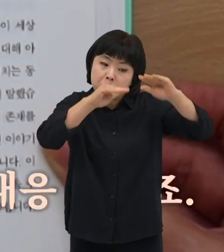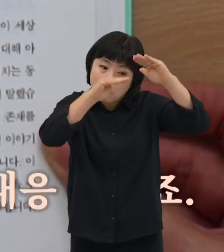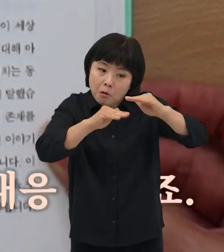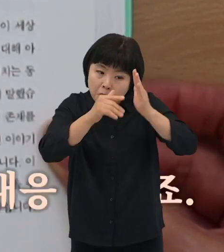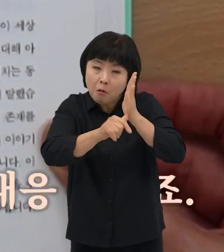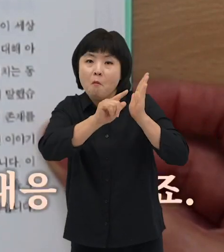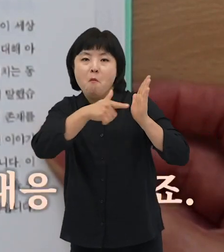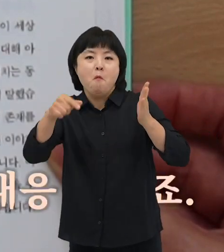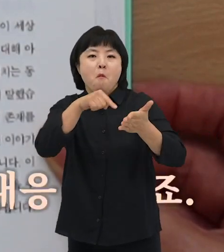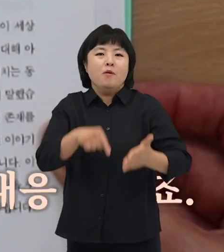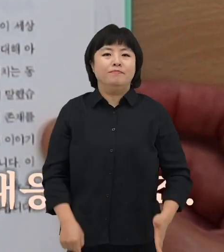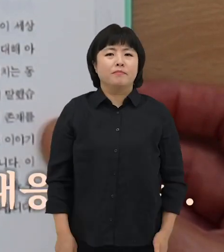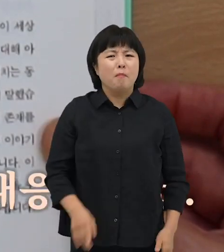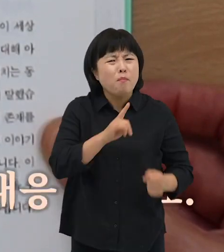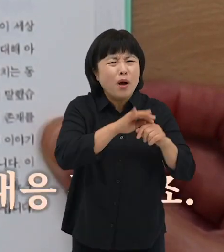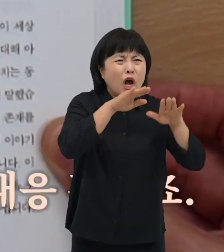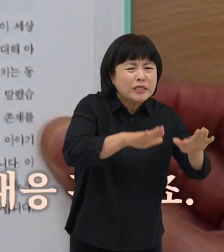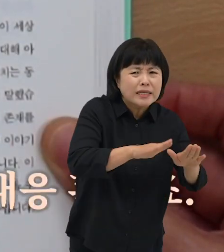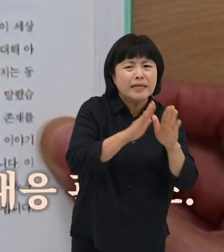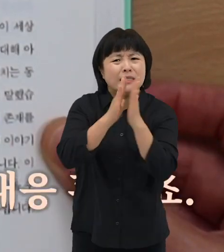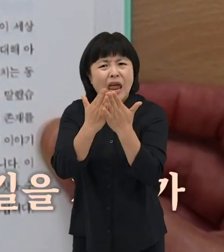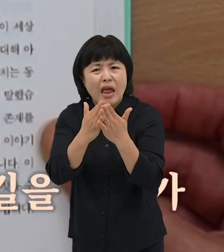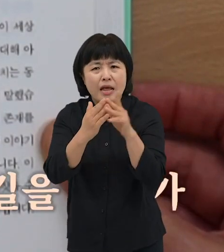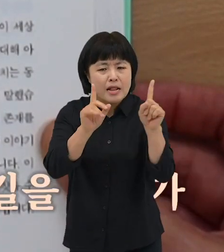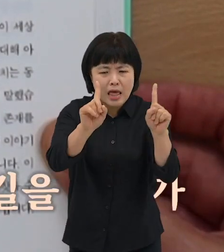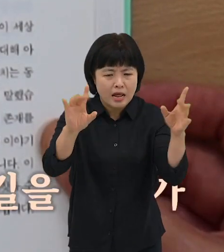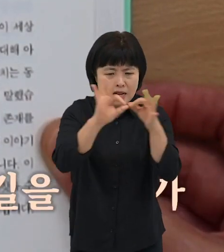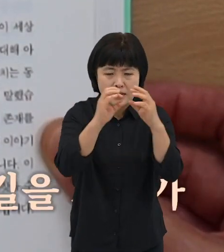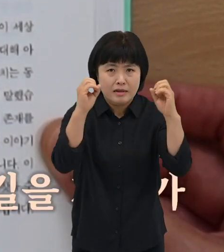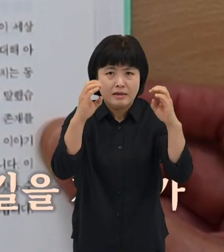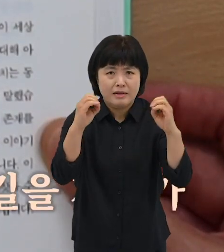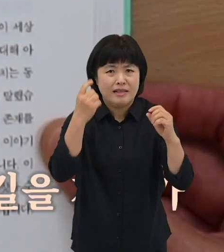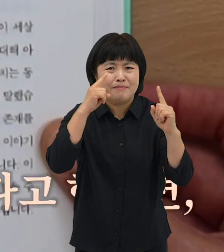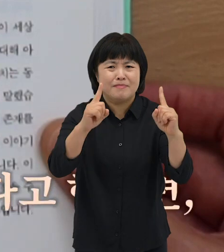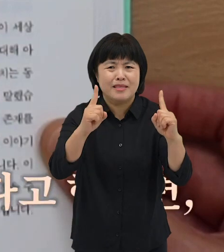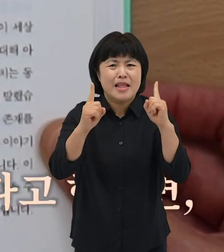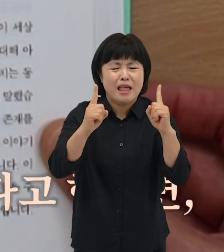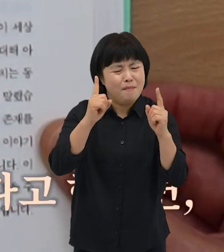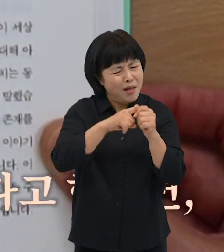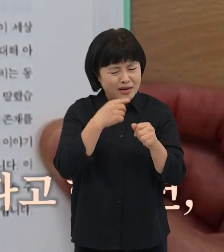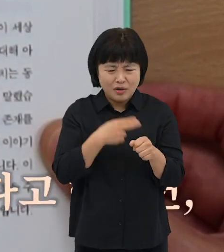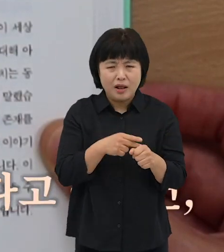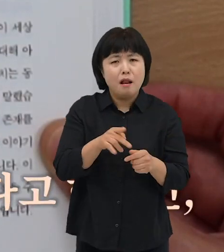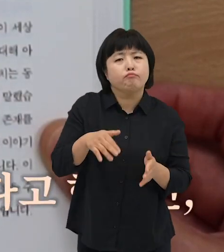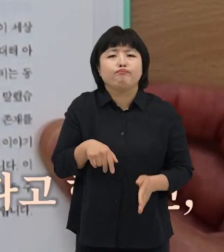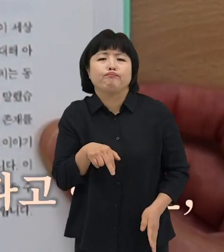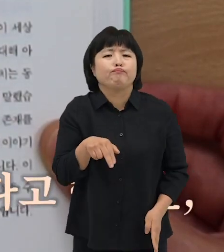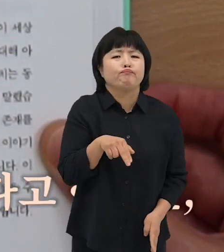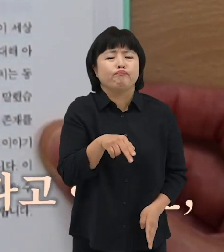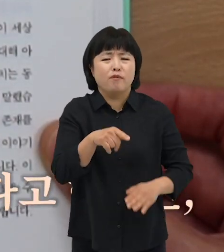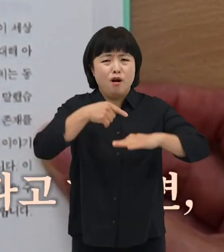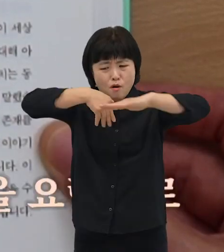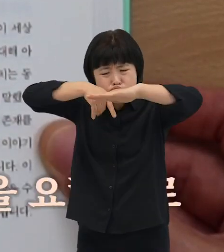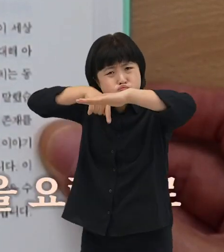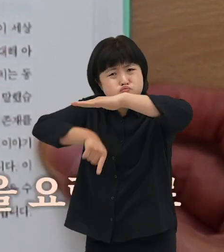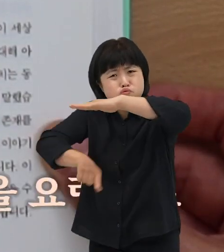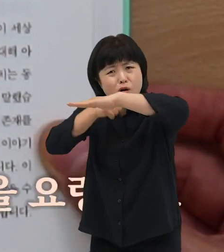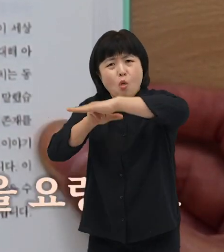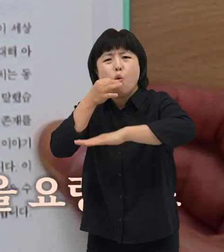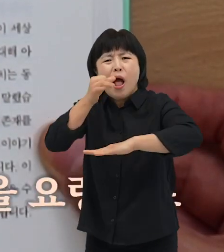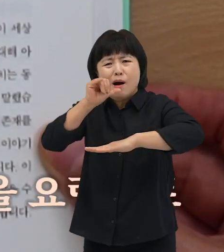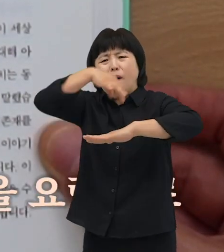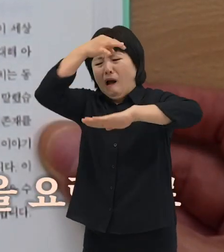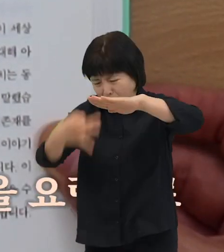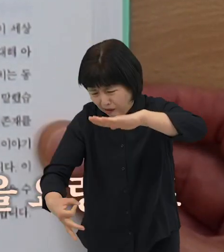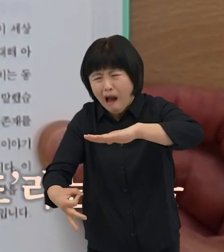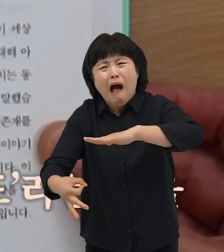말하자면 현실과 책은 1:1 대응 관계죠. 예컨대 선생이 길을 가다가 하수도에 동전을 빠뜨렸다고 한다면 그 동전을